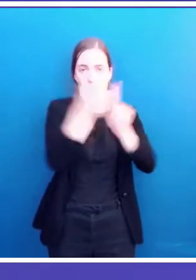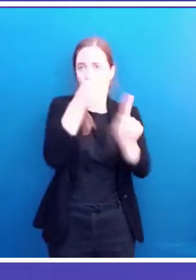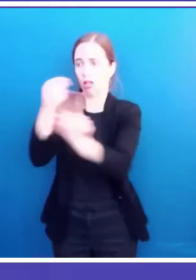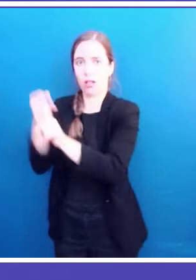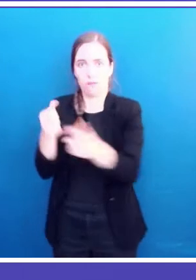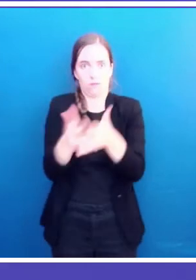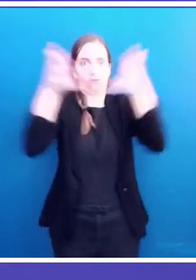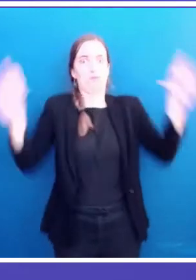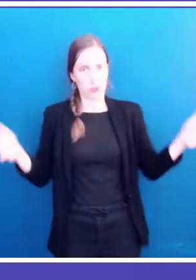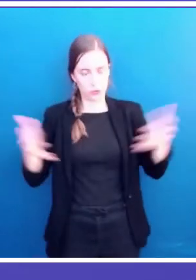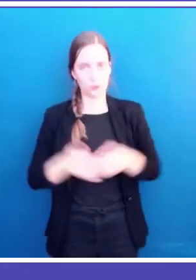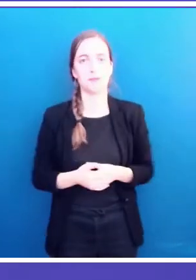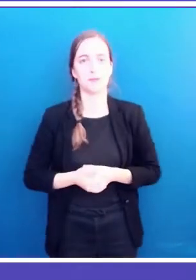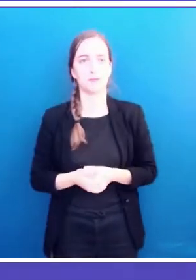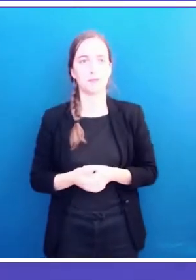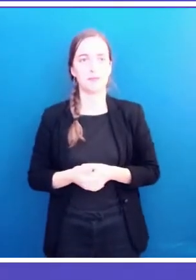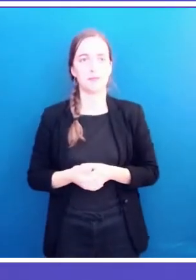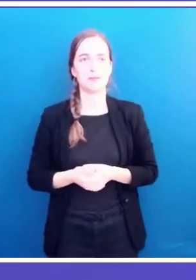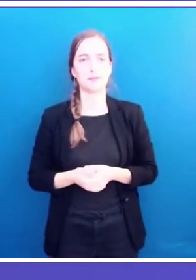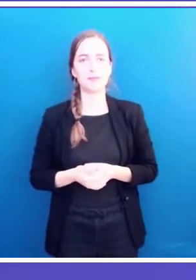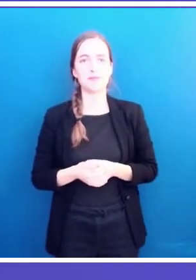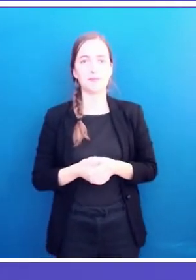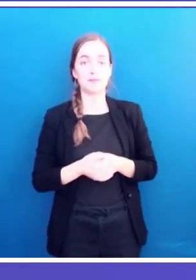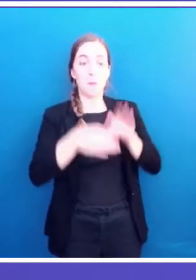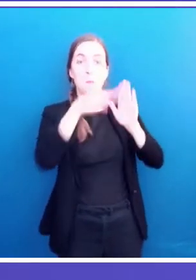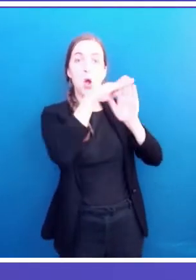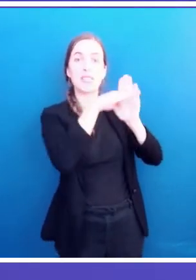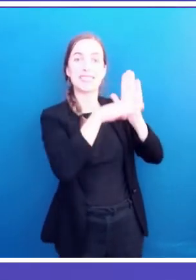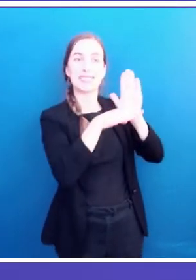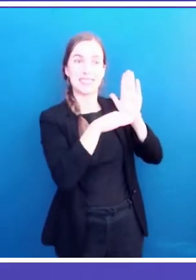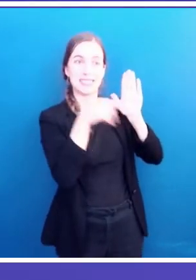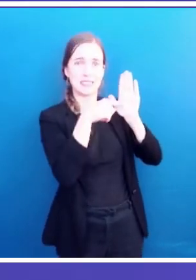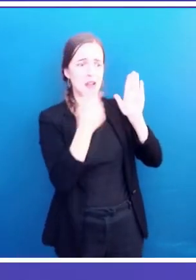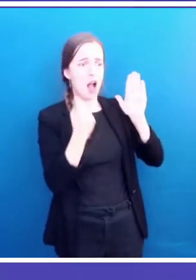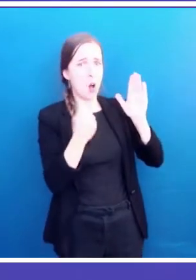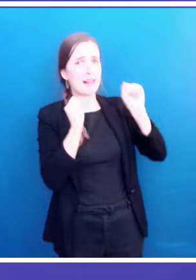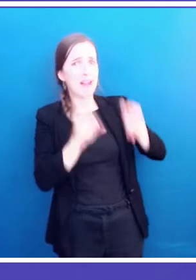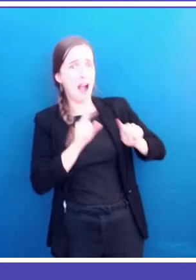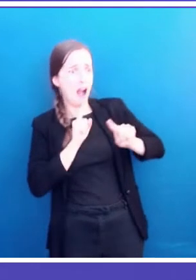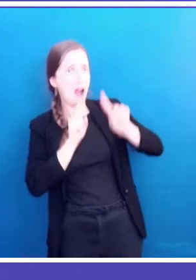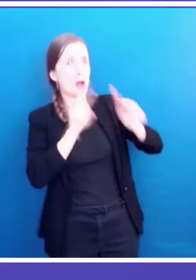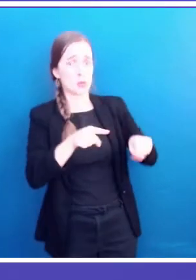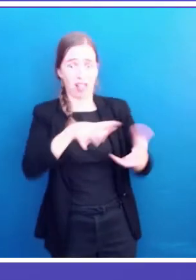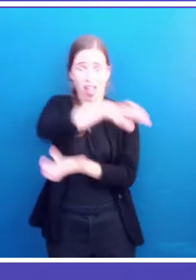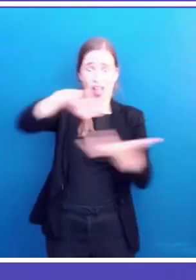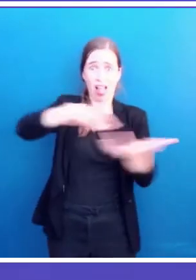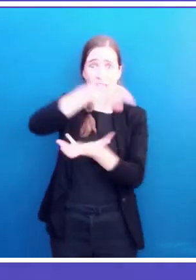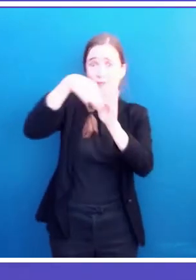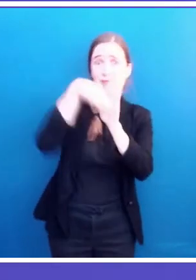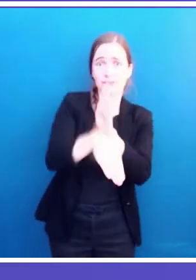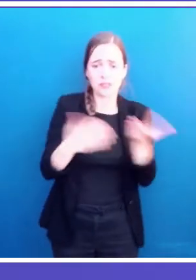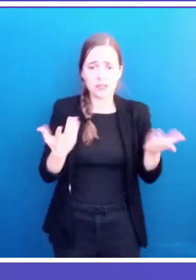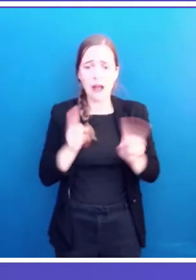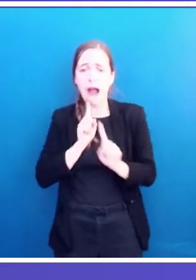يمكن للمواطنين أن يتأثروا بشكل كبير، من هنا أهمية الإجراءات المتبعة للاستجابة لهذه الأزمة. كما قالت نوري،